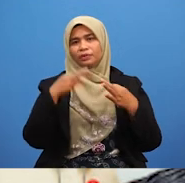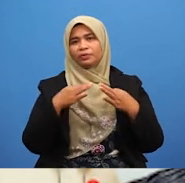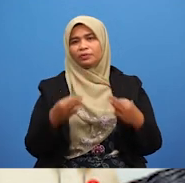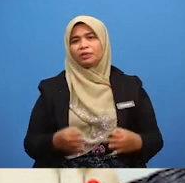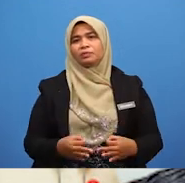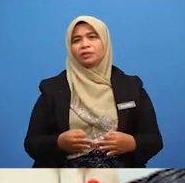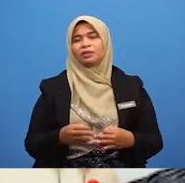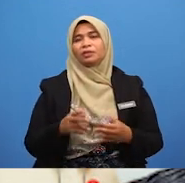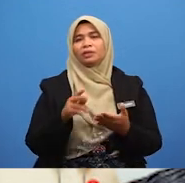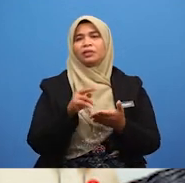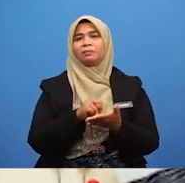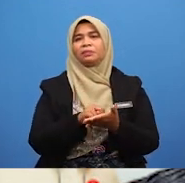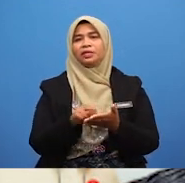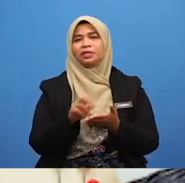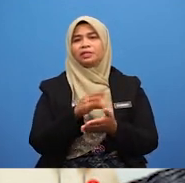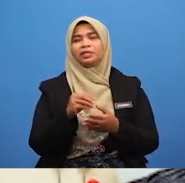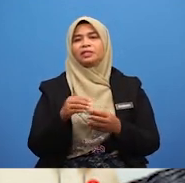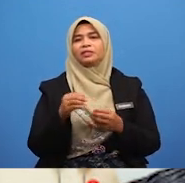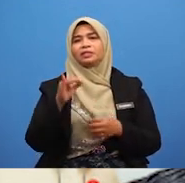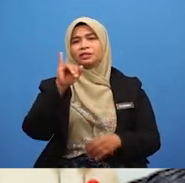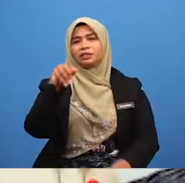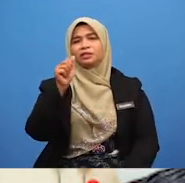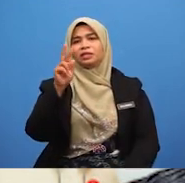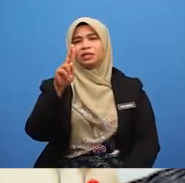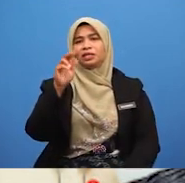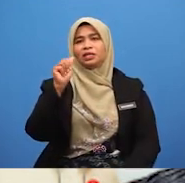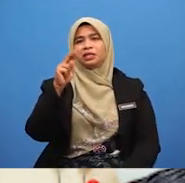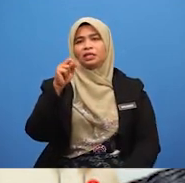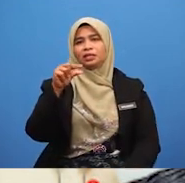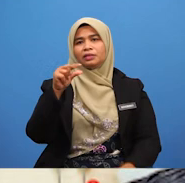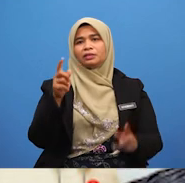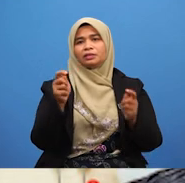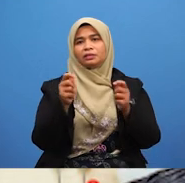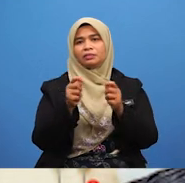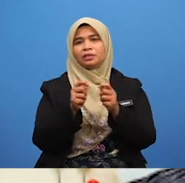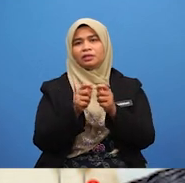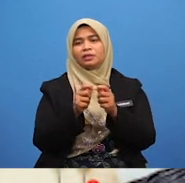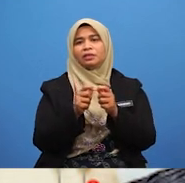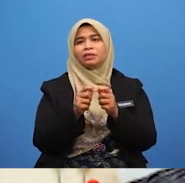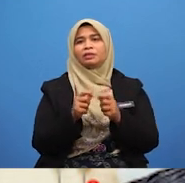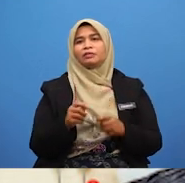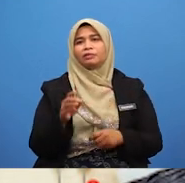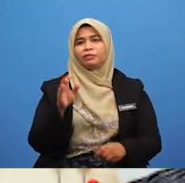fabrik net atau lace. Cara ini menggunakan dua lembar benang.